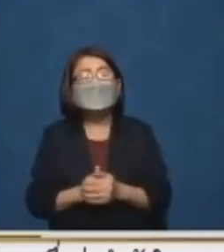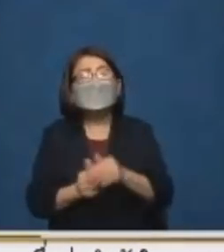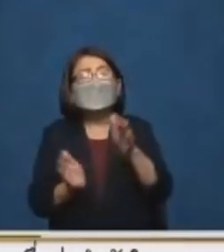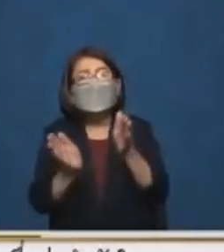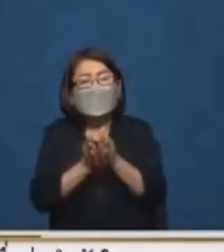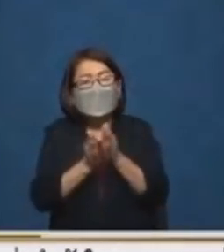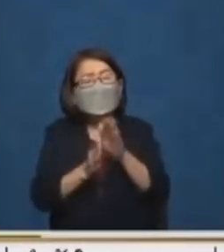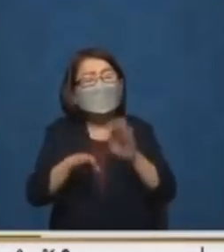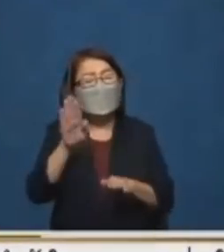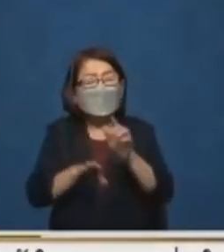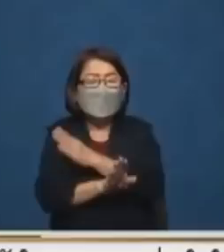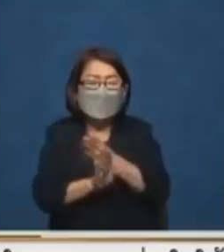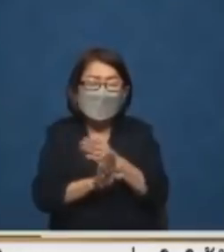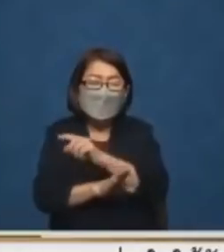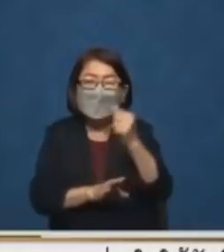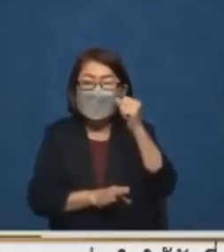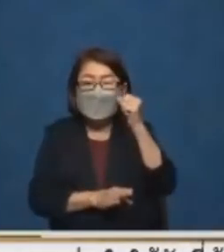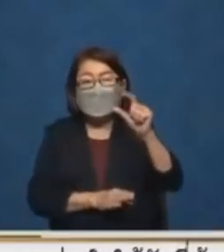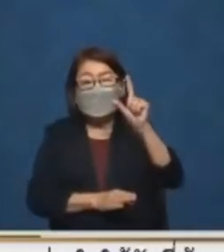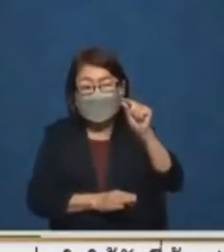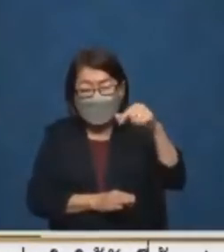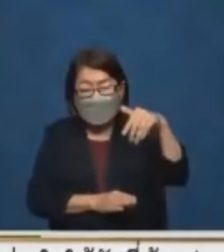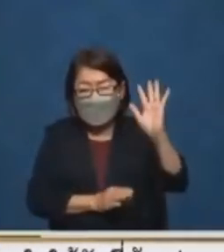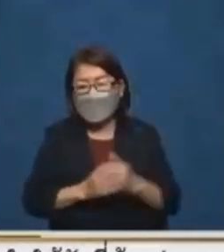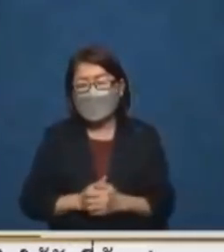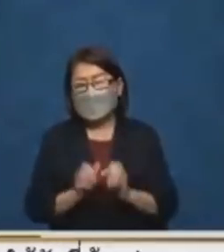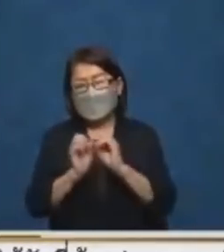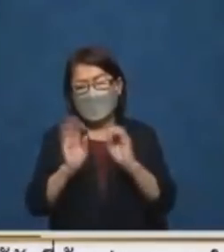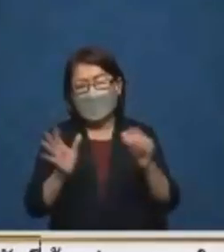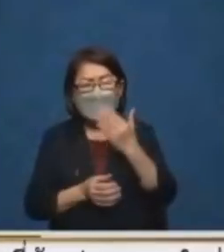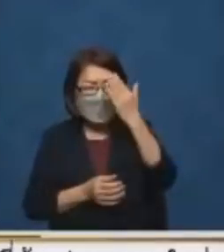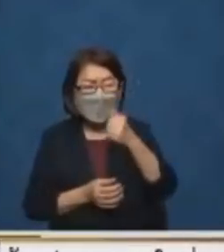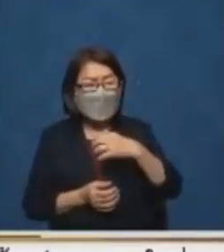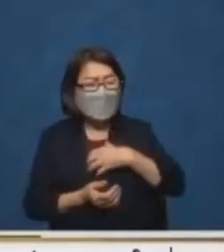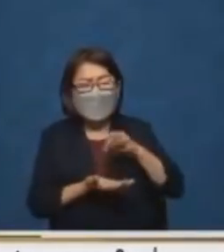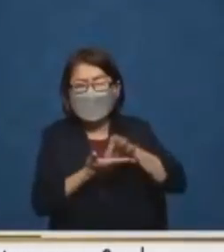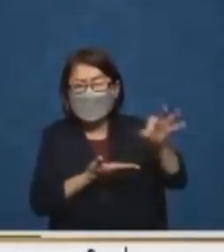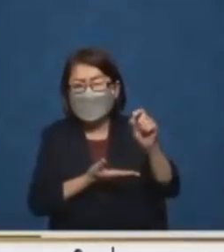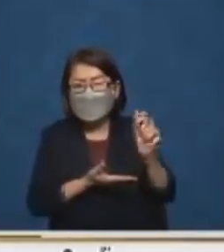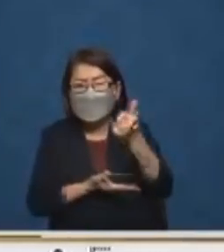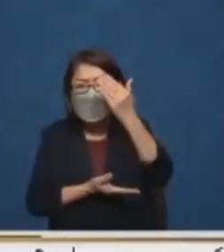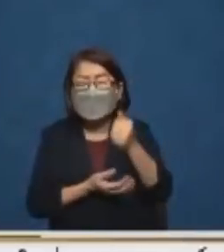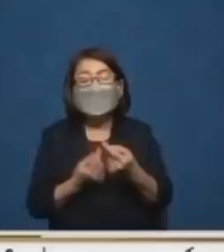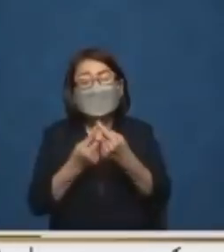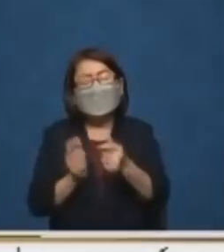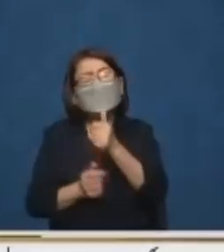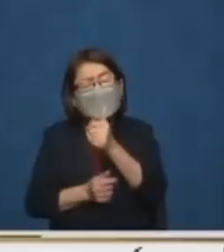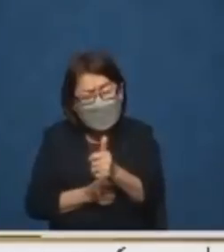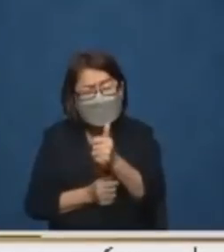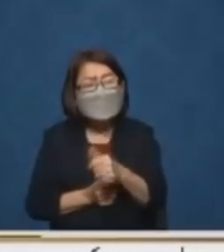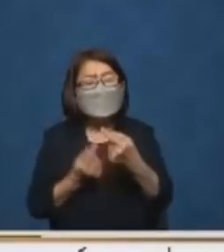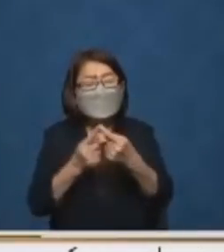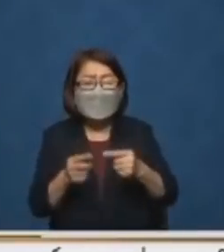านก็แดงใหเหนว่า รวดเร็วผดปกติครัถามวาเป็นเรื่องดีไม่ เป็นเรื่องดีครัแต่ทำไมวัซีนอน